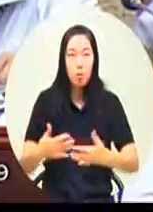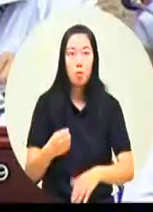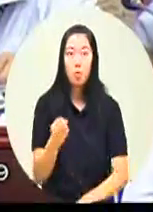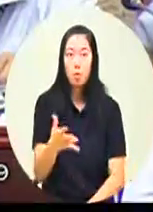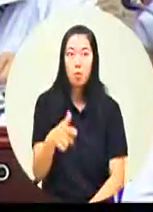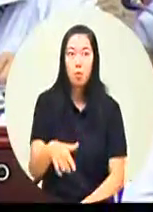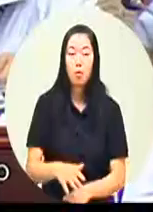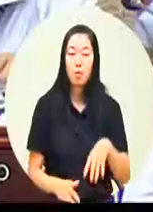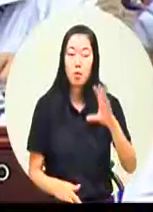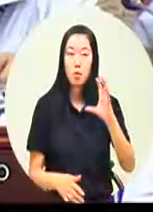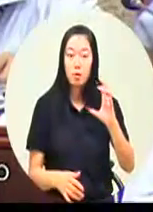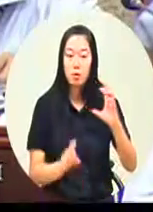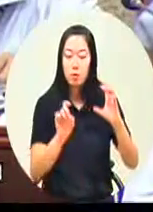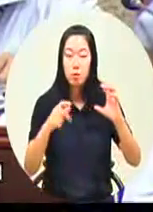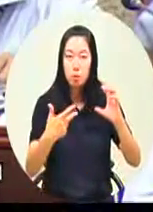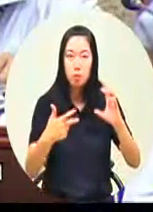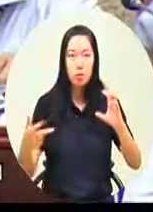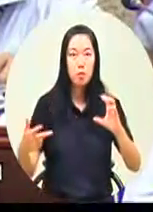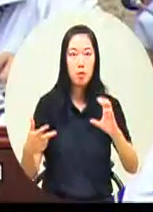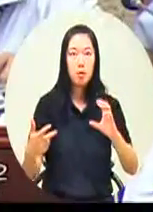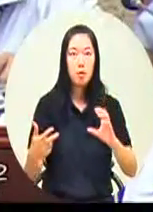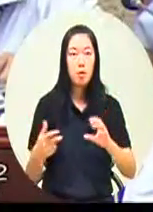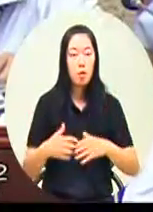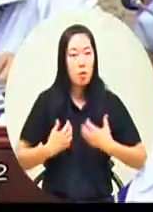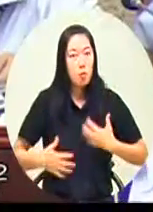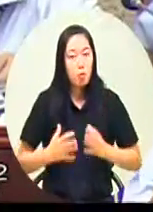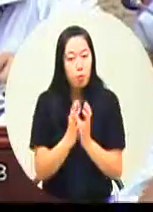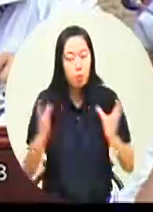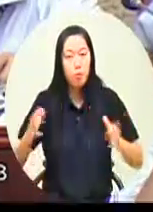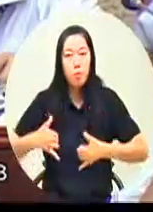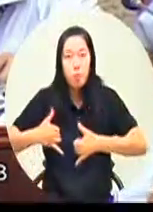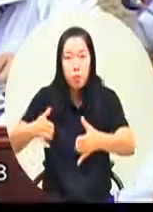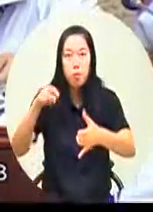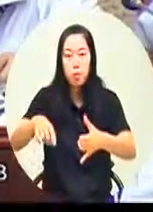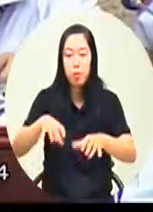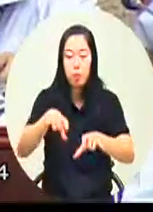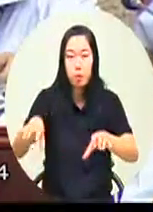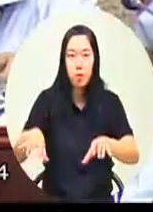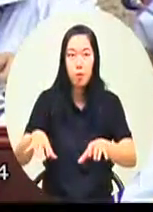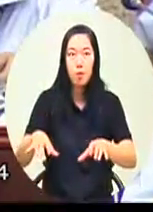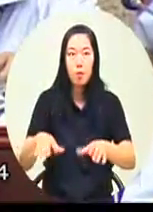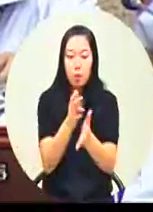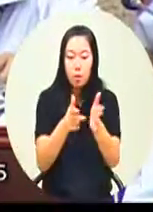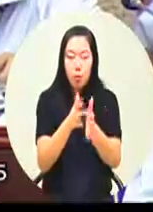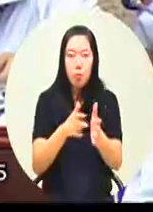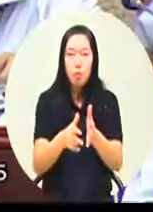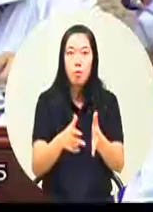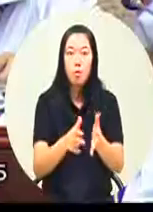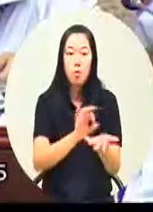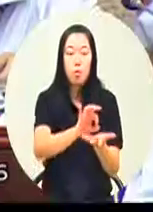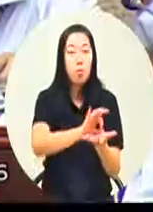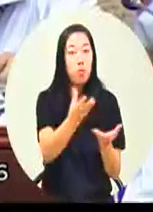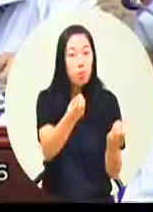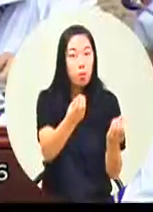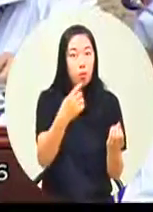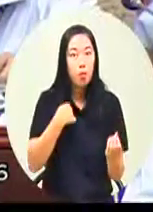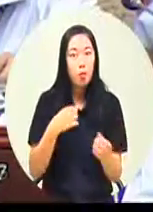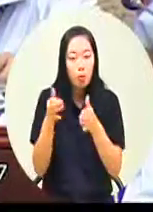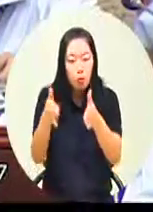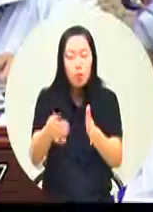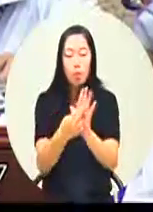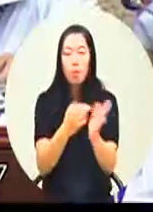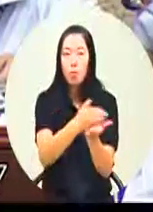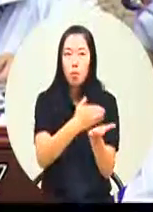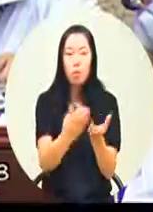实到C17新农路这一段的话，这一段的部分那个台铁已经没有在用了，啊，所以这一段的话我们去处理是比较没问